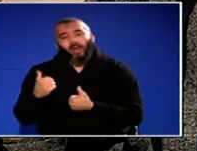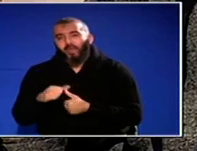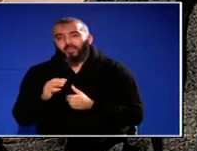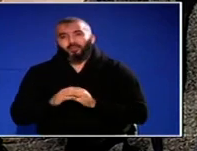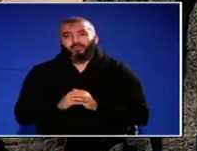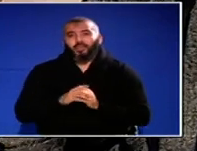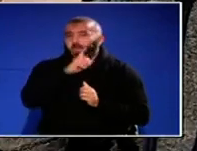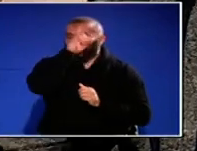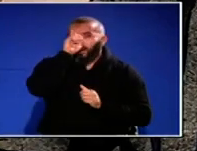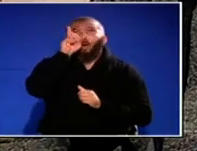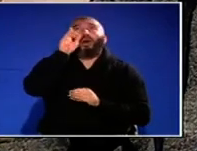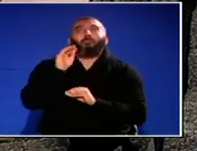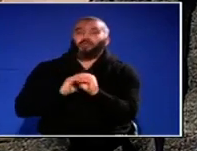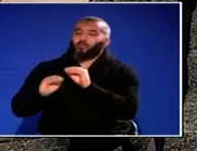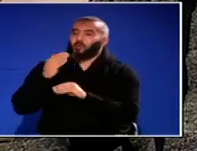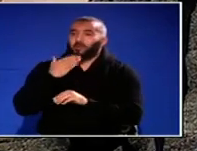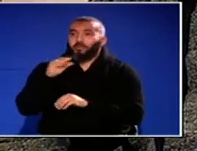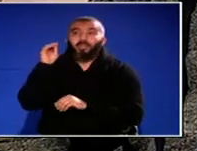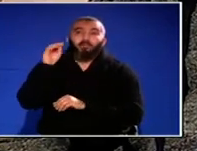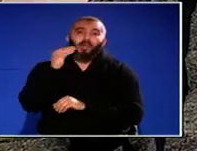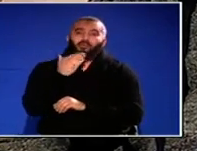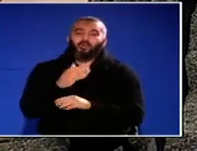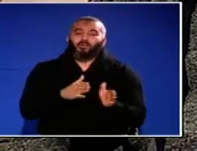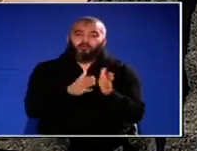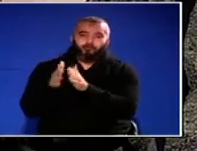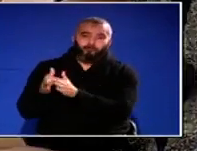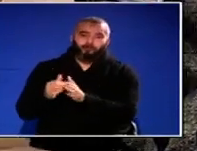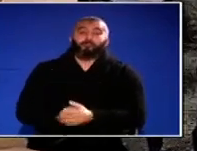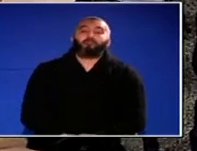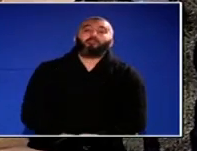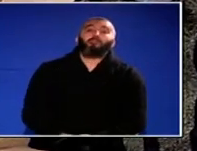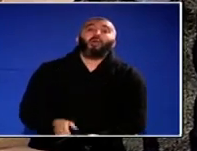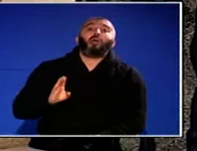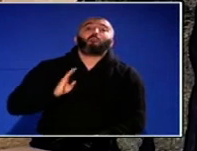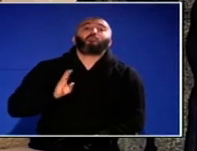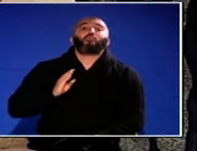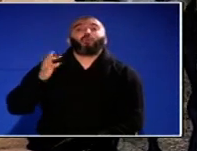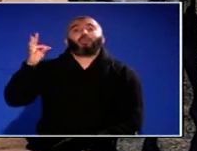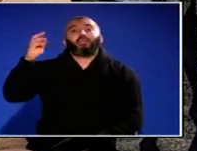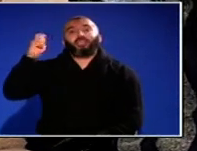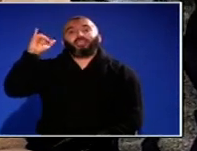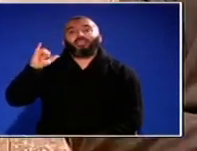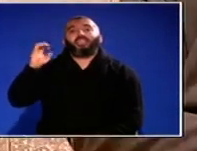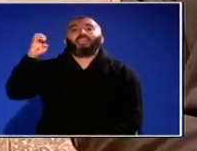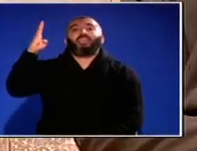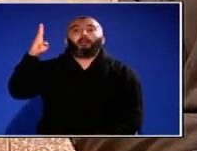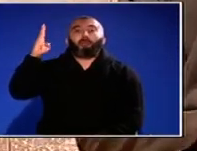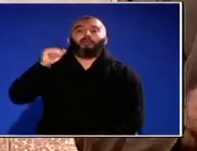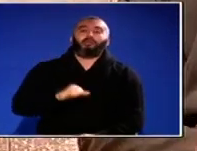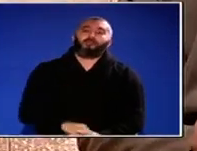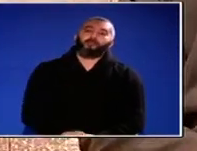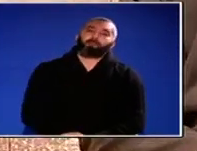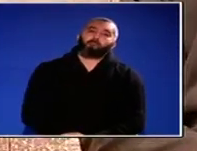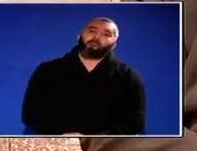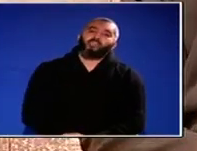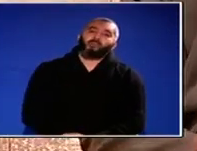امين. الله يبارك فيك، شكرا جزيلا شيخ عبد القادر واحسن الله اليك. اخونا الطيب من المغير عنده سؤالين، نروحوا معليش للثاني. شيخنا